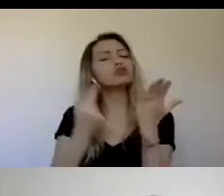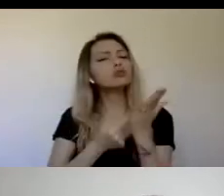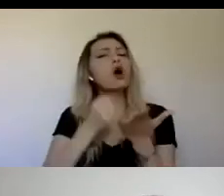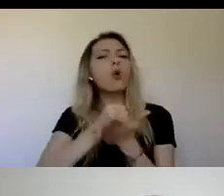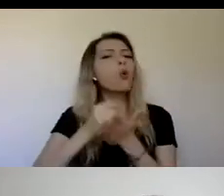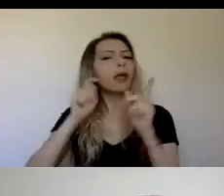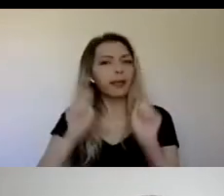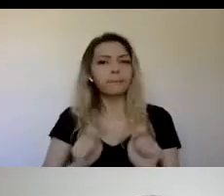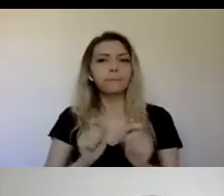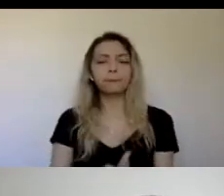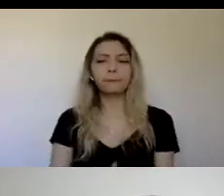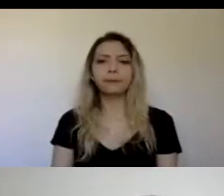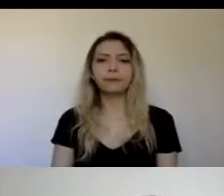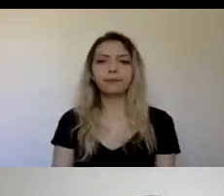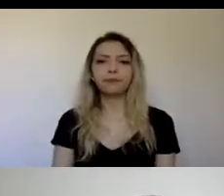Bundan sonra da